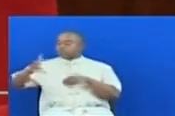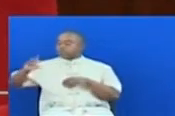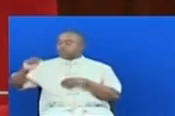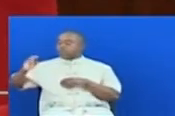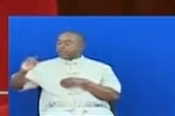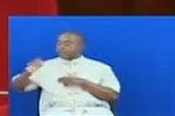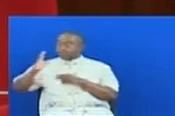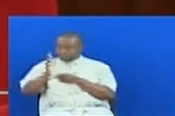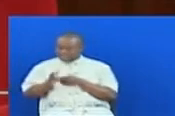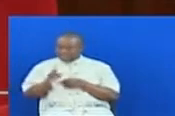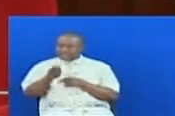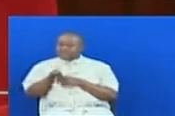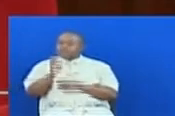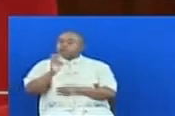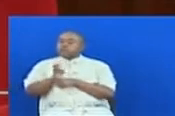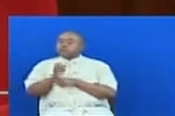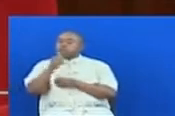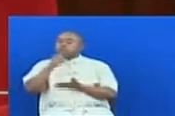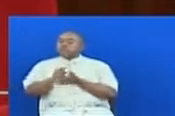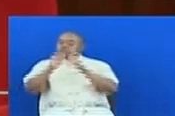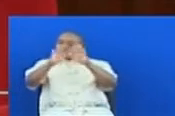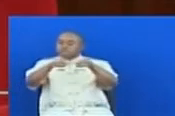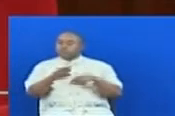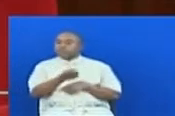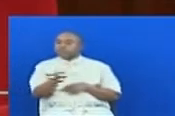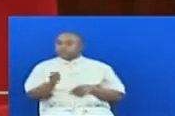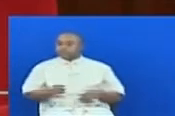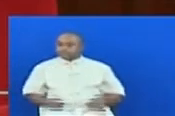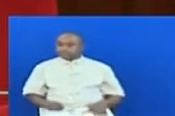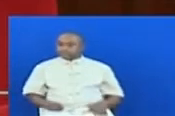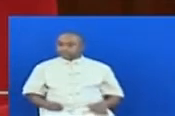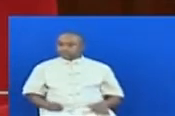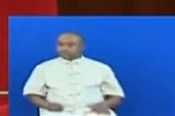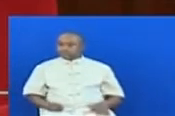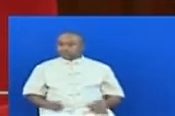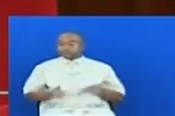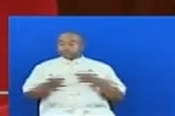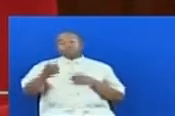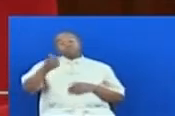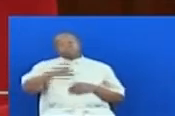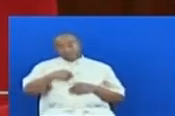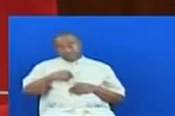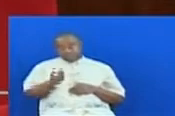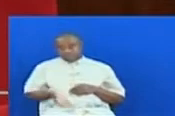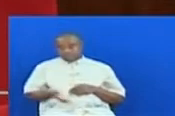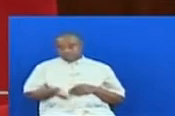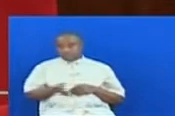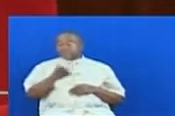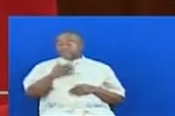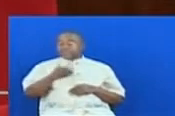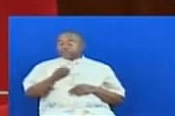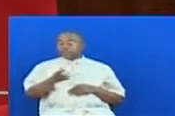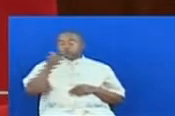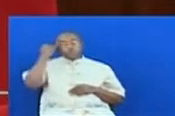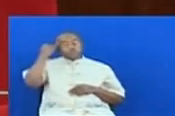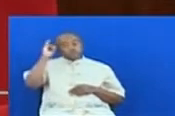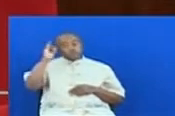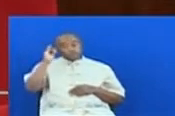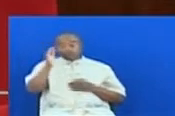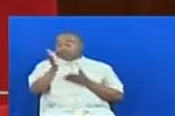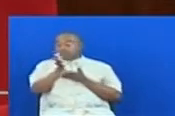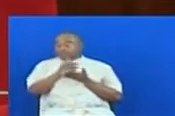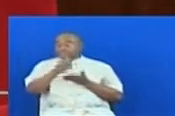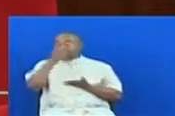nani anayesimamia maazimio ya bunge? Mheshimiwa mwenyekiti, kwa hiyo mimi nilikuwa nataka nitoe ushauri. Kuna maazimio